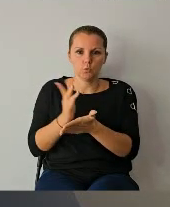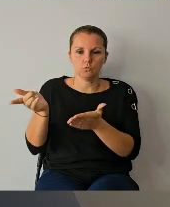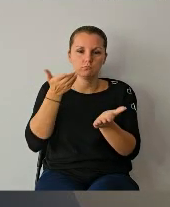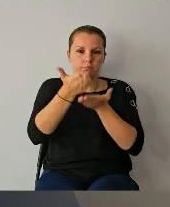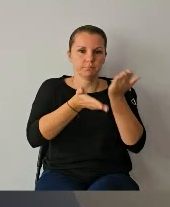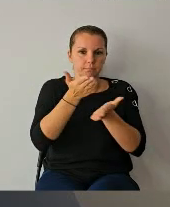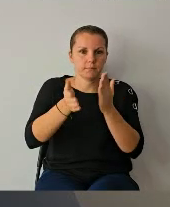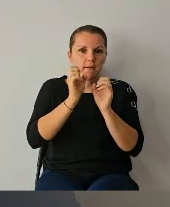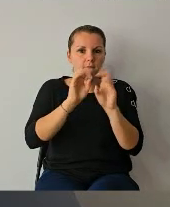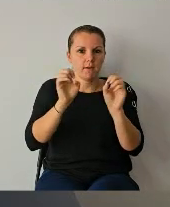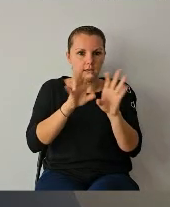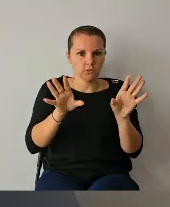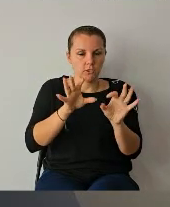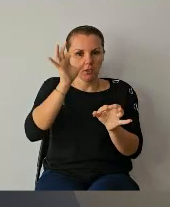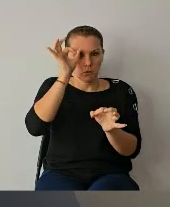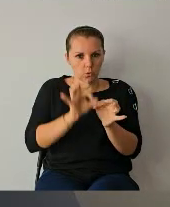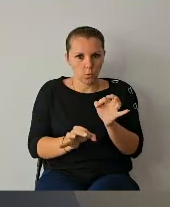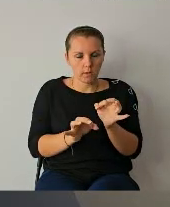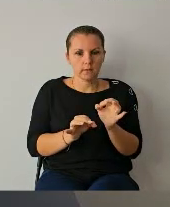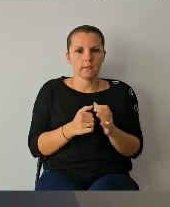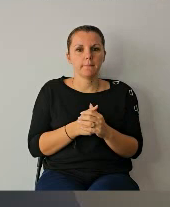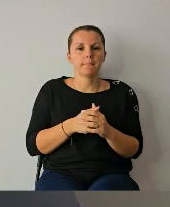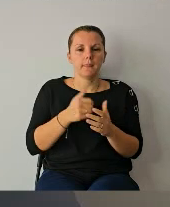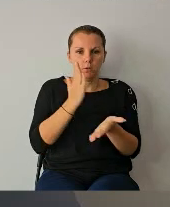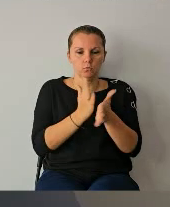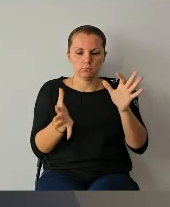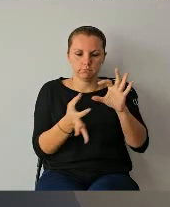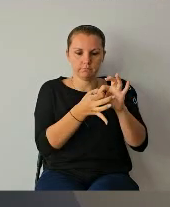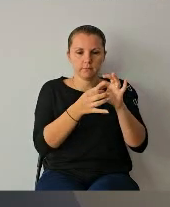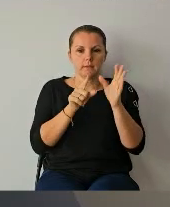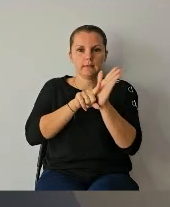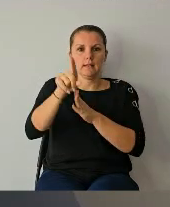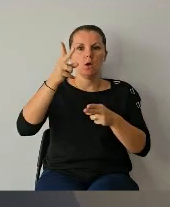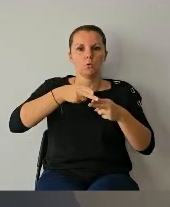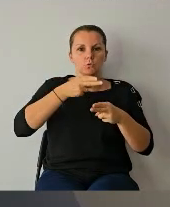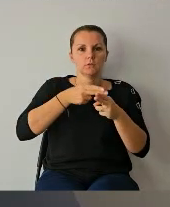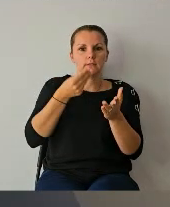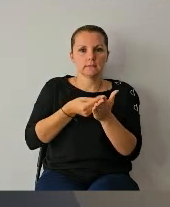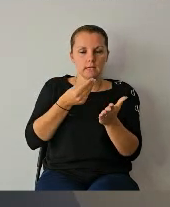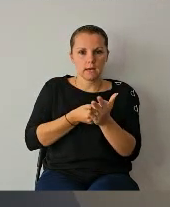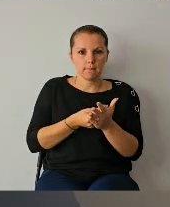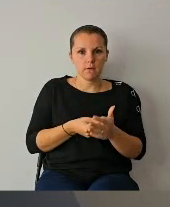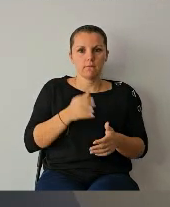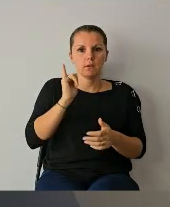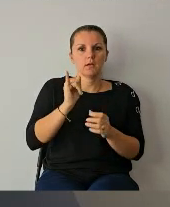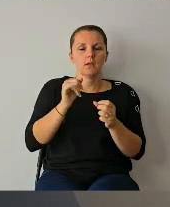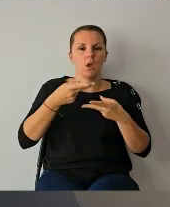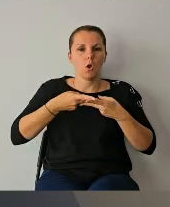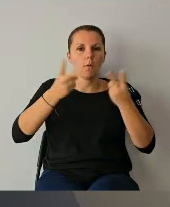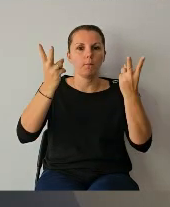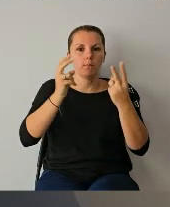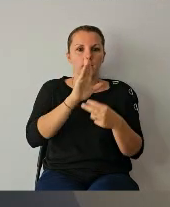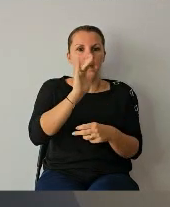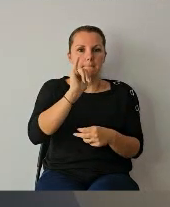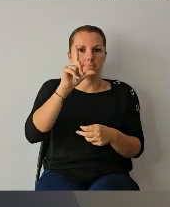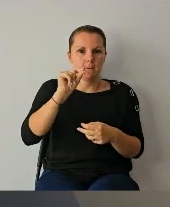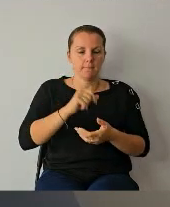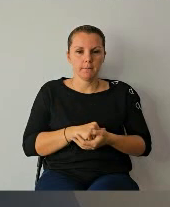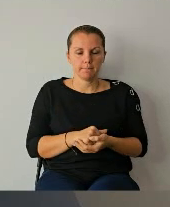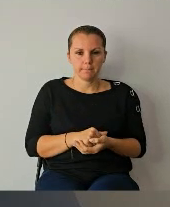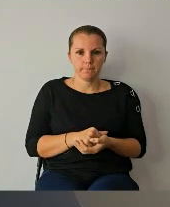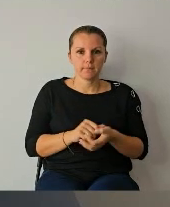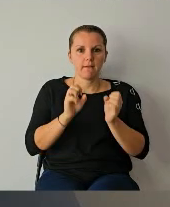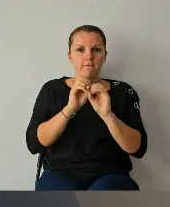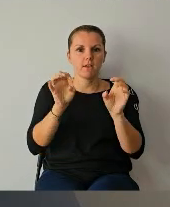do przewodniczącego Rady Miejskiej, które zostały doręczone do Urzędu Skarbowego oraz opublikowane w Biuletynie Informacji Publicznej.